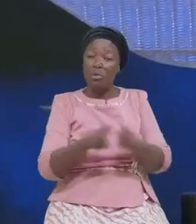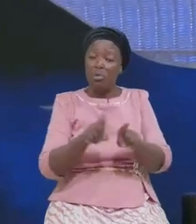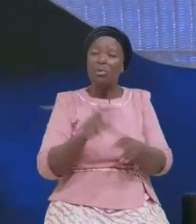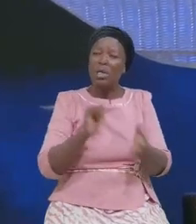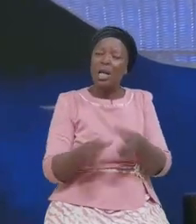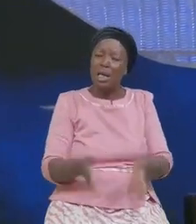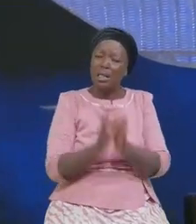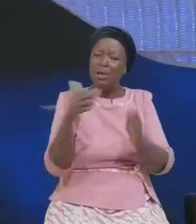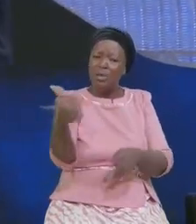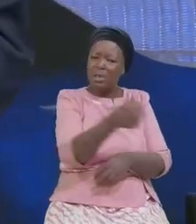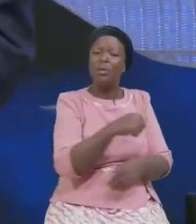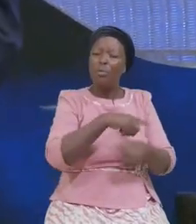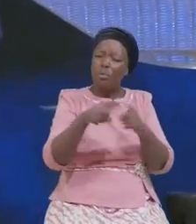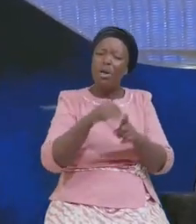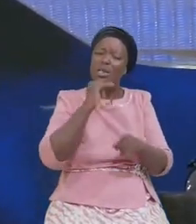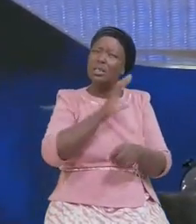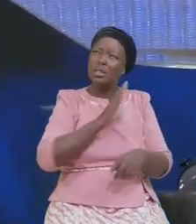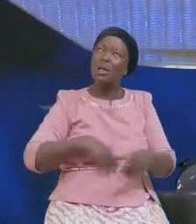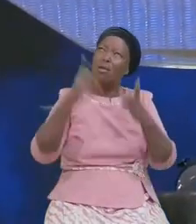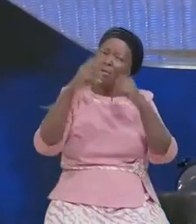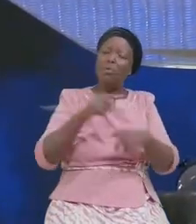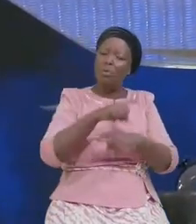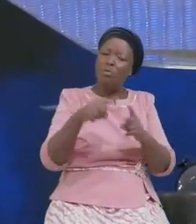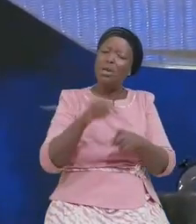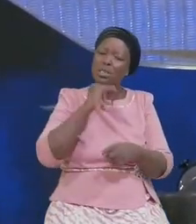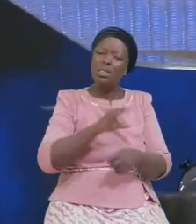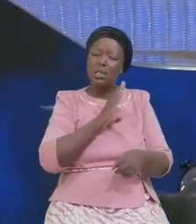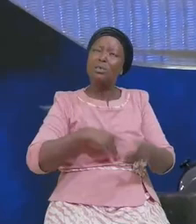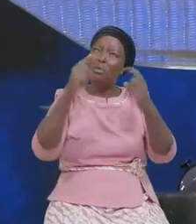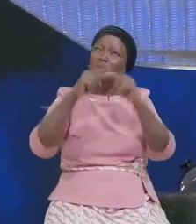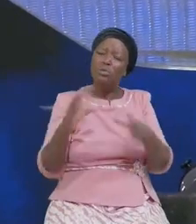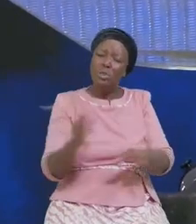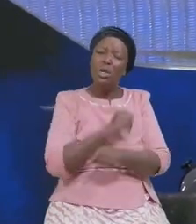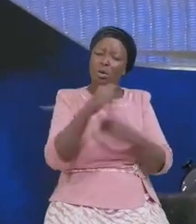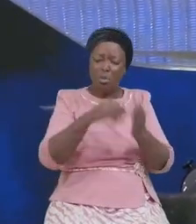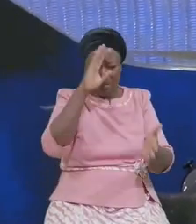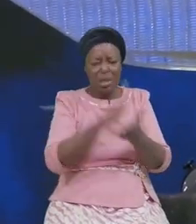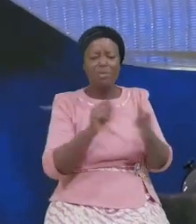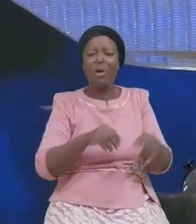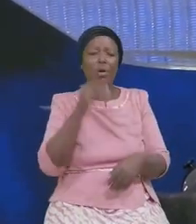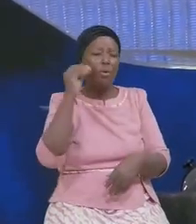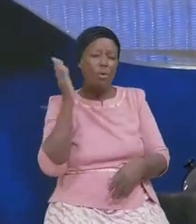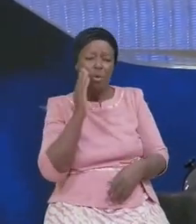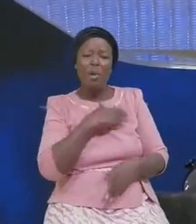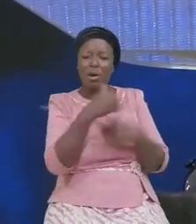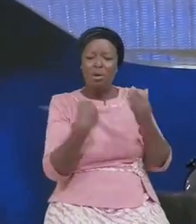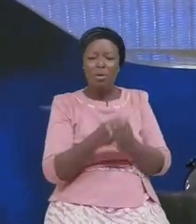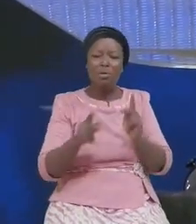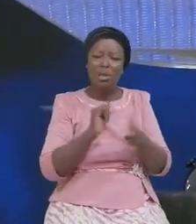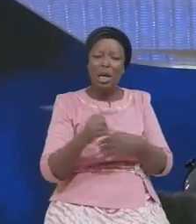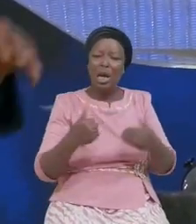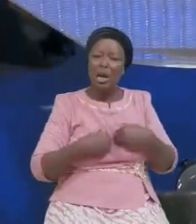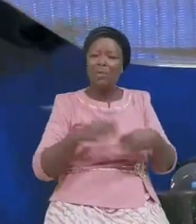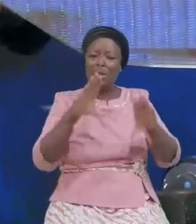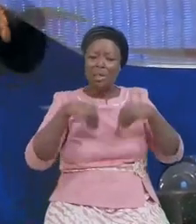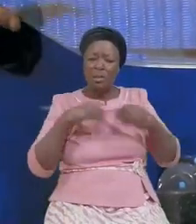venir? Quand est-ce que Jésus va retourner pour amener l'épouse? Et parti avec les frères, parti avec le peuple de